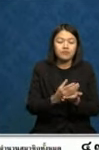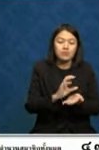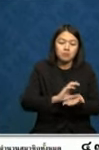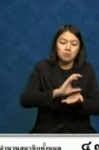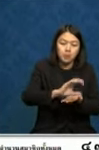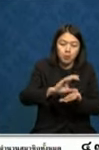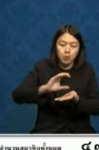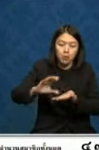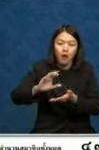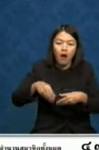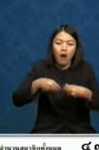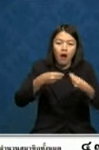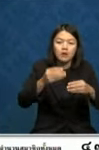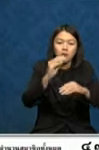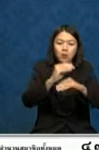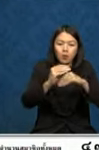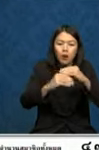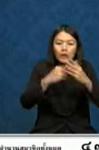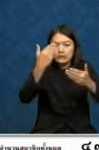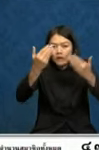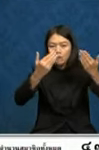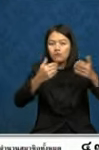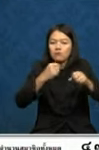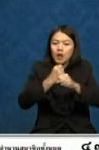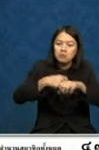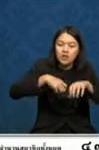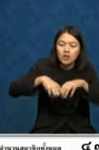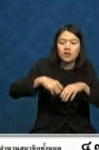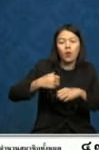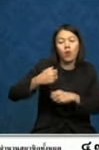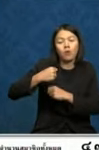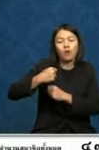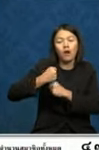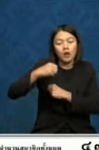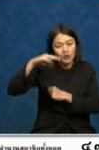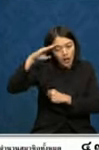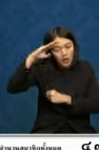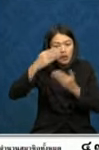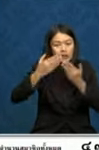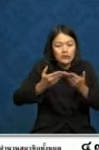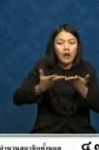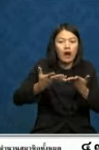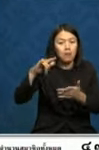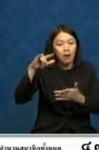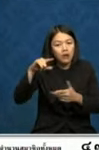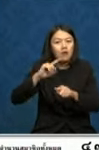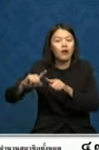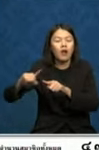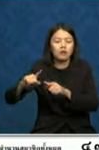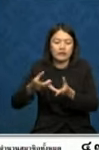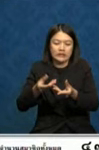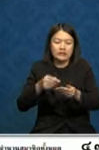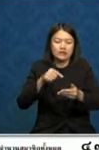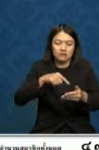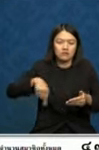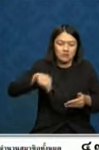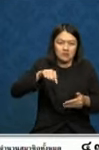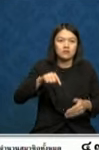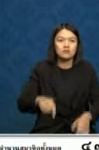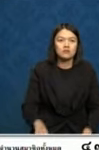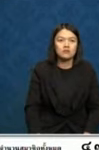งินไปให้แก่โครงการกิจการการดำเนินการของกองทัพในที่ดินนะครับแล้วก็